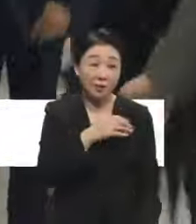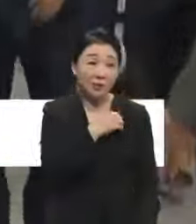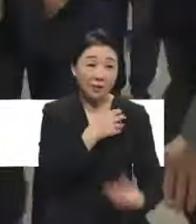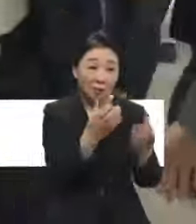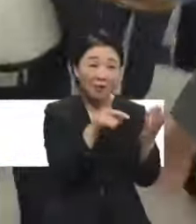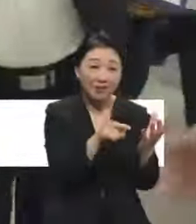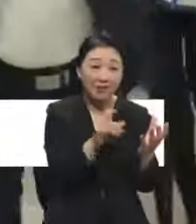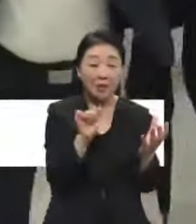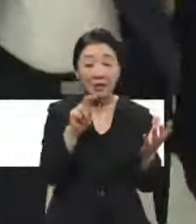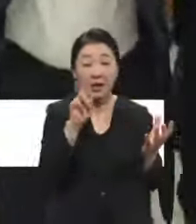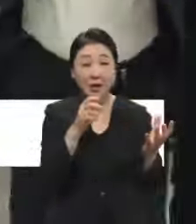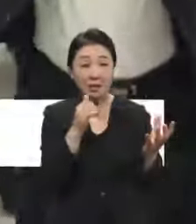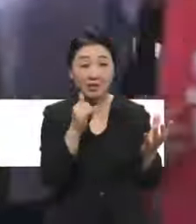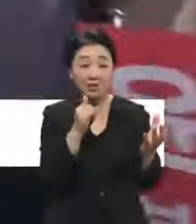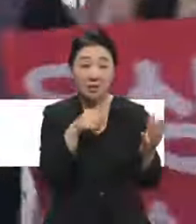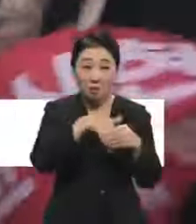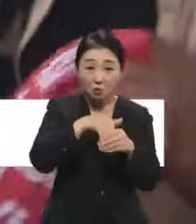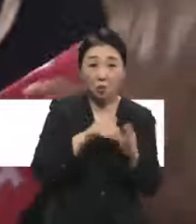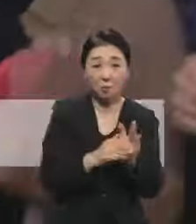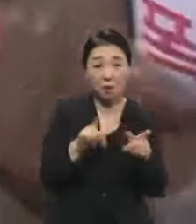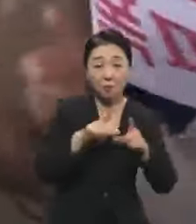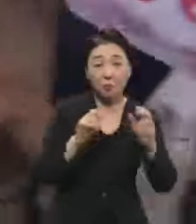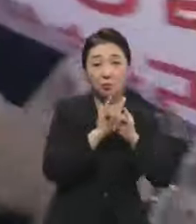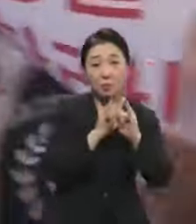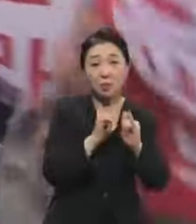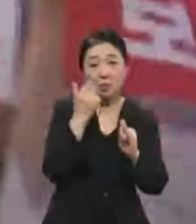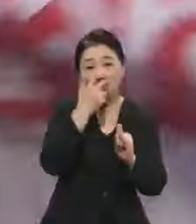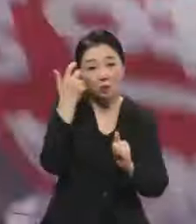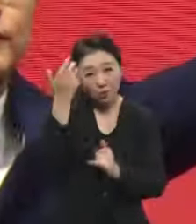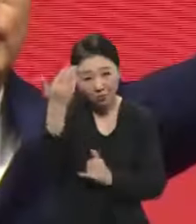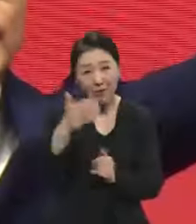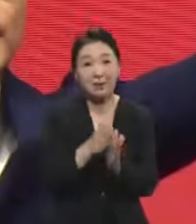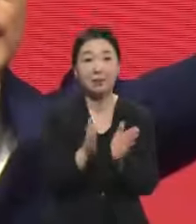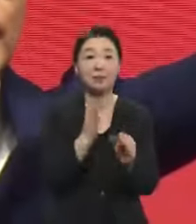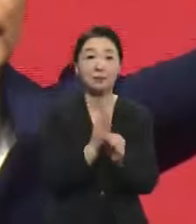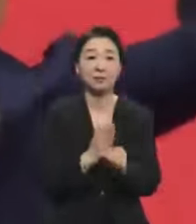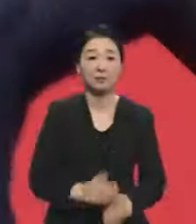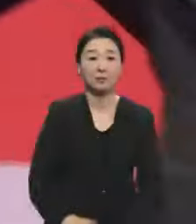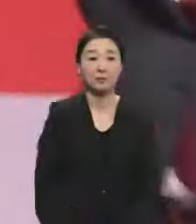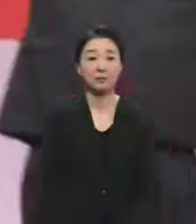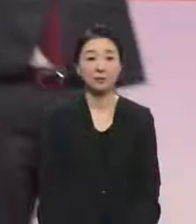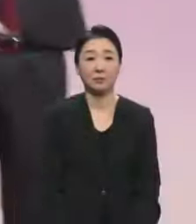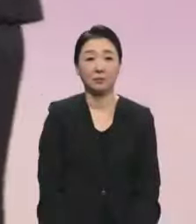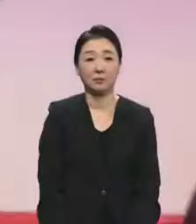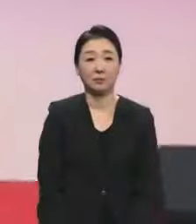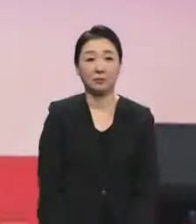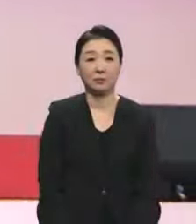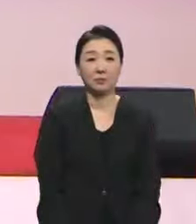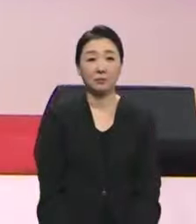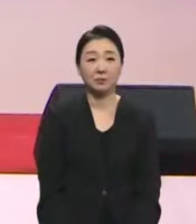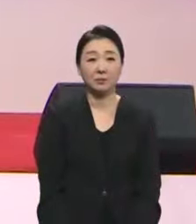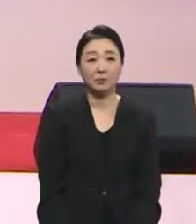ARS 투표와 일반 국민 대상 여론조사를 진행합니다. JTBC 김태영입니다.